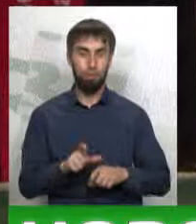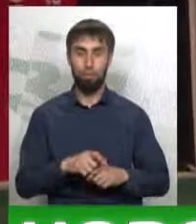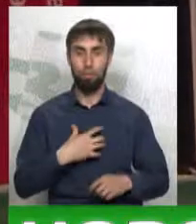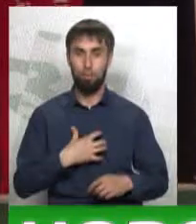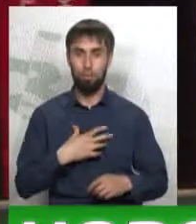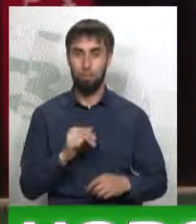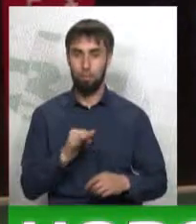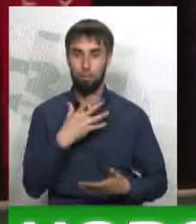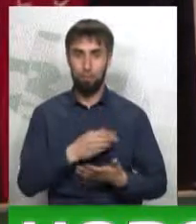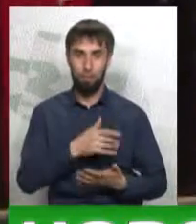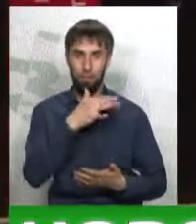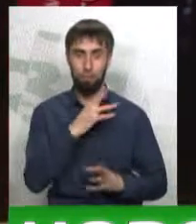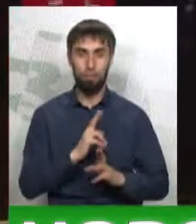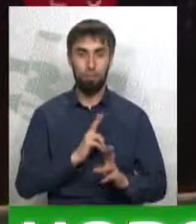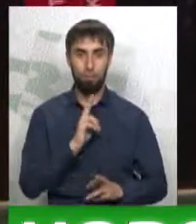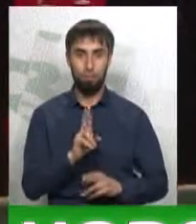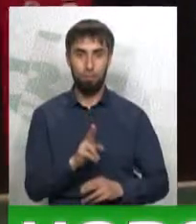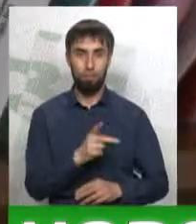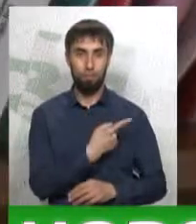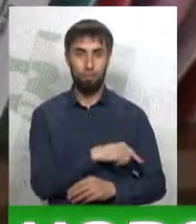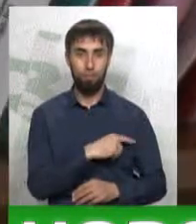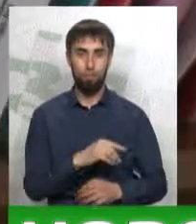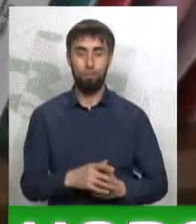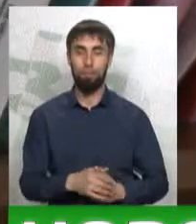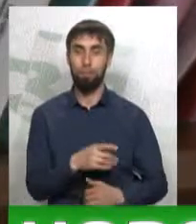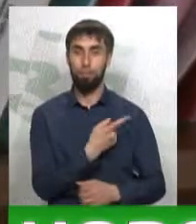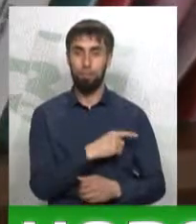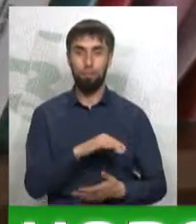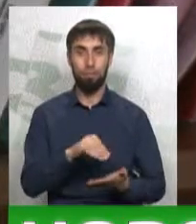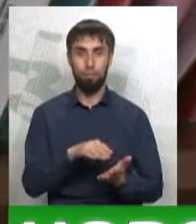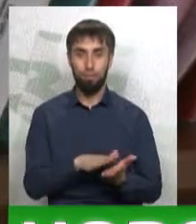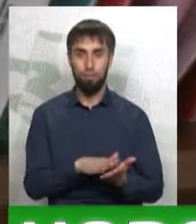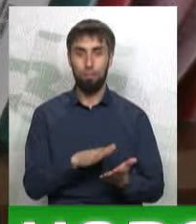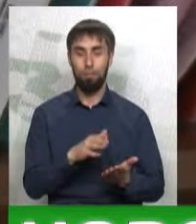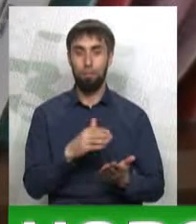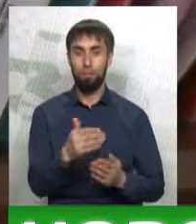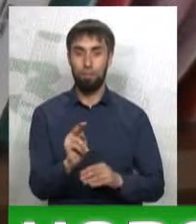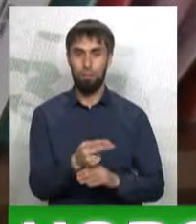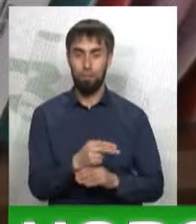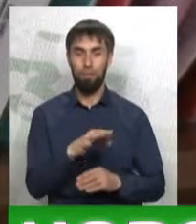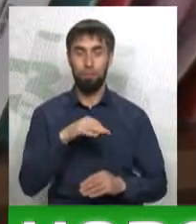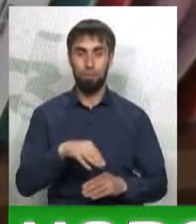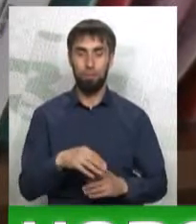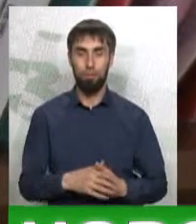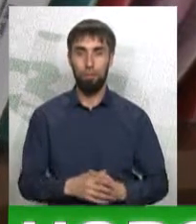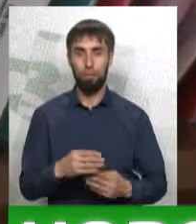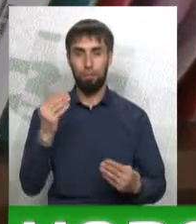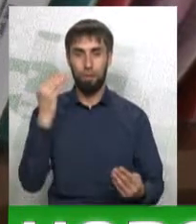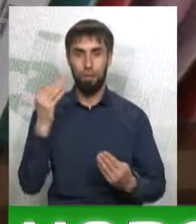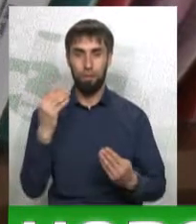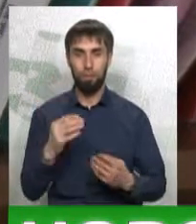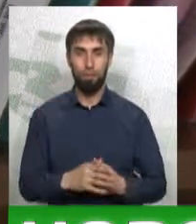важно, как и своевременное обращение к докторам. Врач назначает определенное лечение